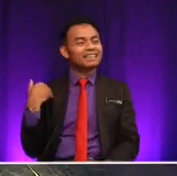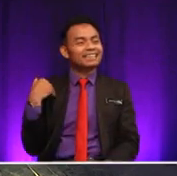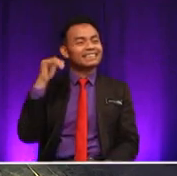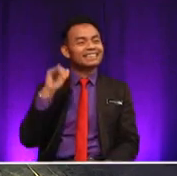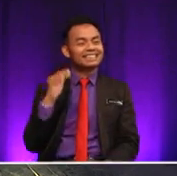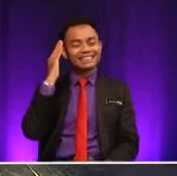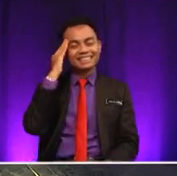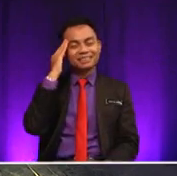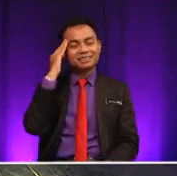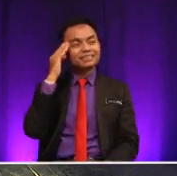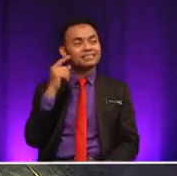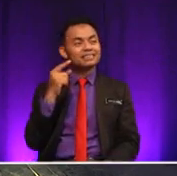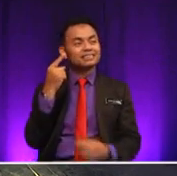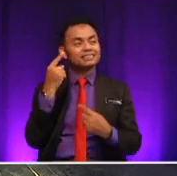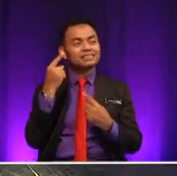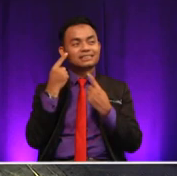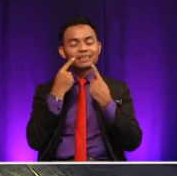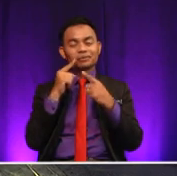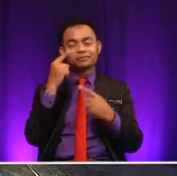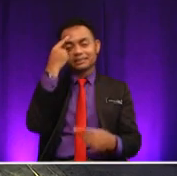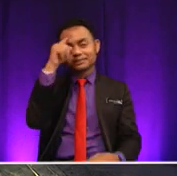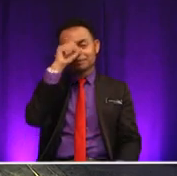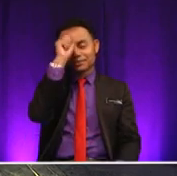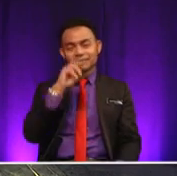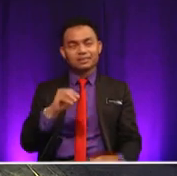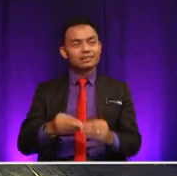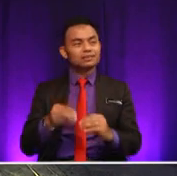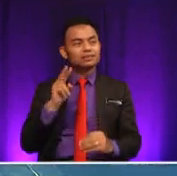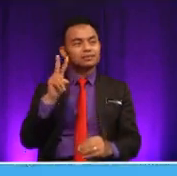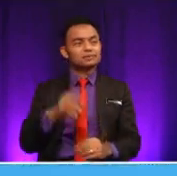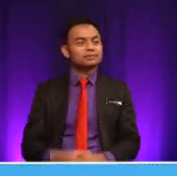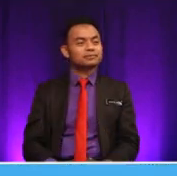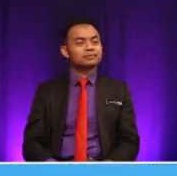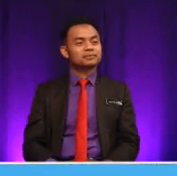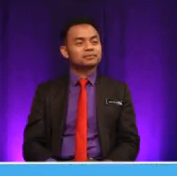jawaban anda Oke jadi seorang Bi